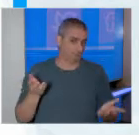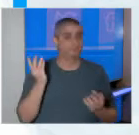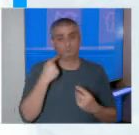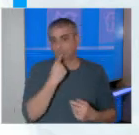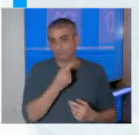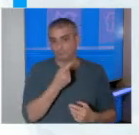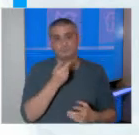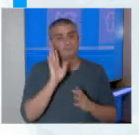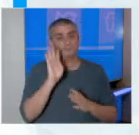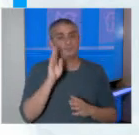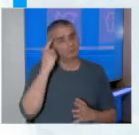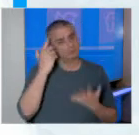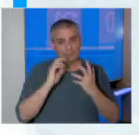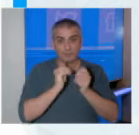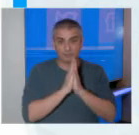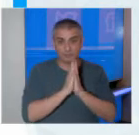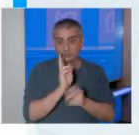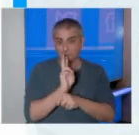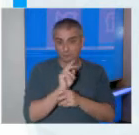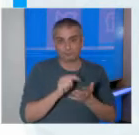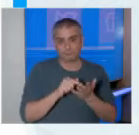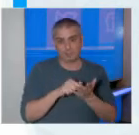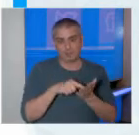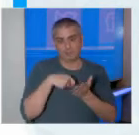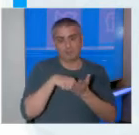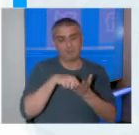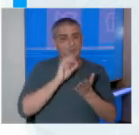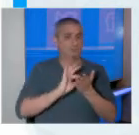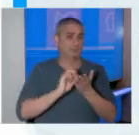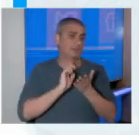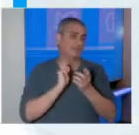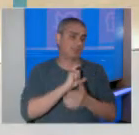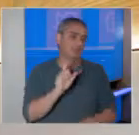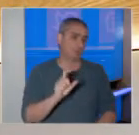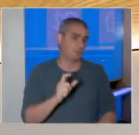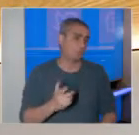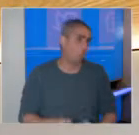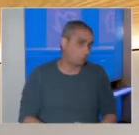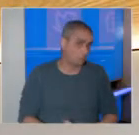עוד ניתן בבקשה כי נתניהו שוקל אם לבקש חסינות. שוב, לאור תיקון כתב האישום.